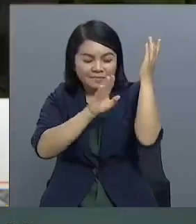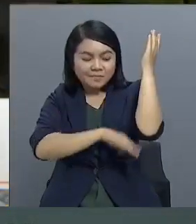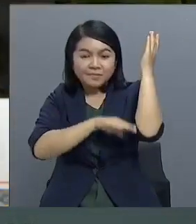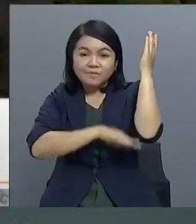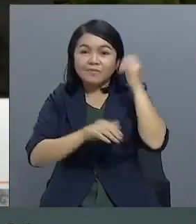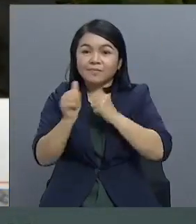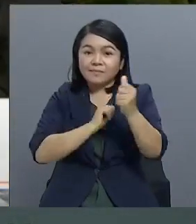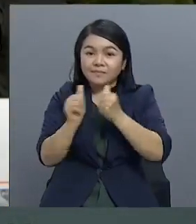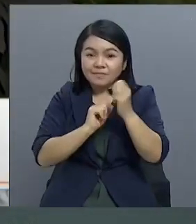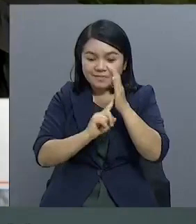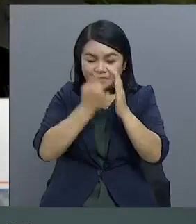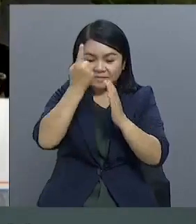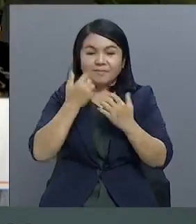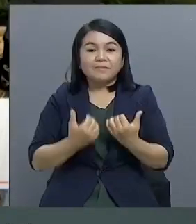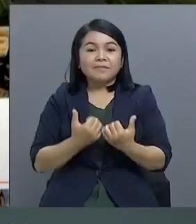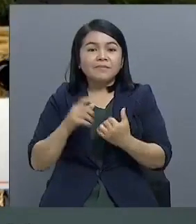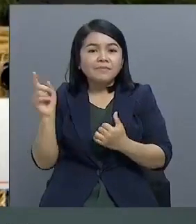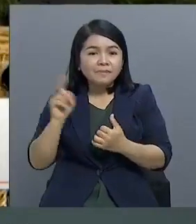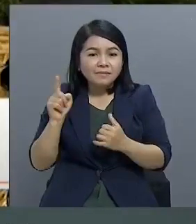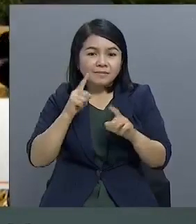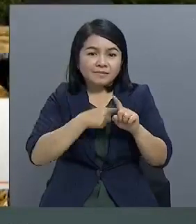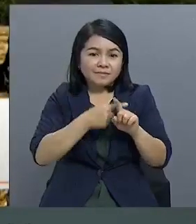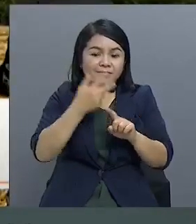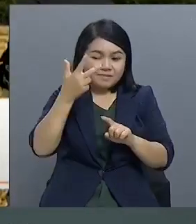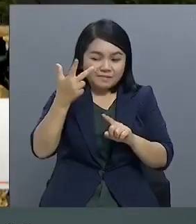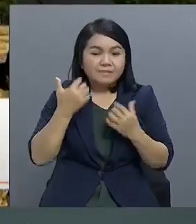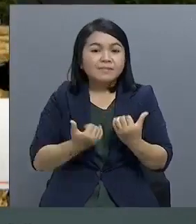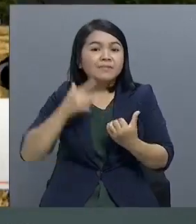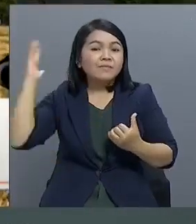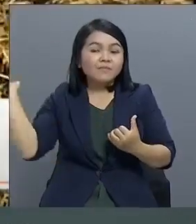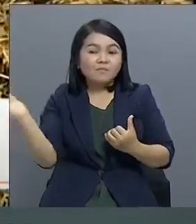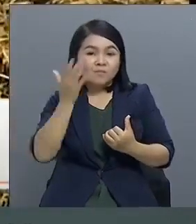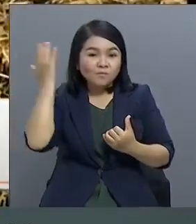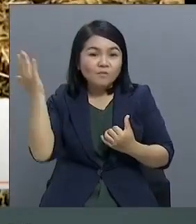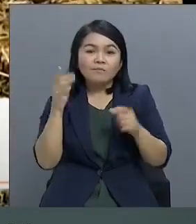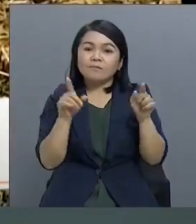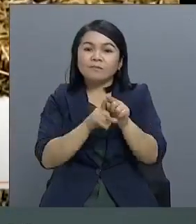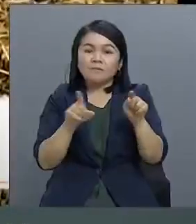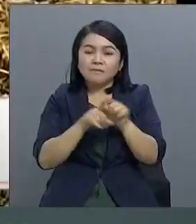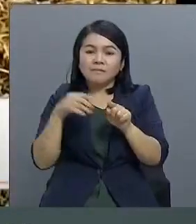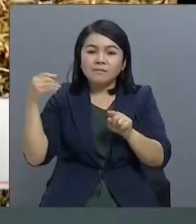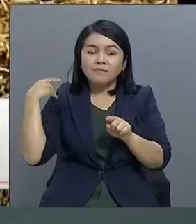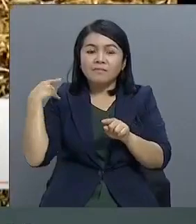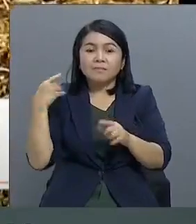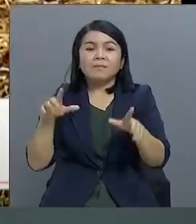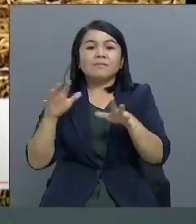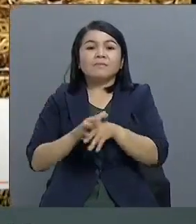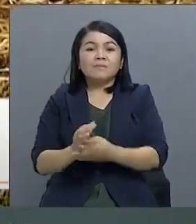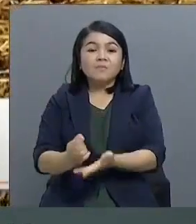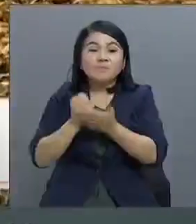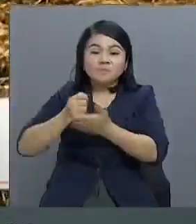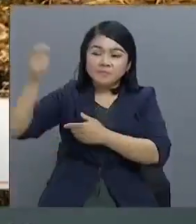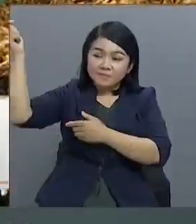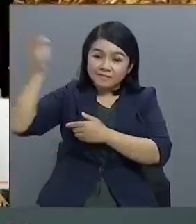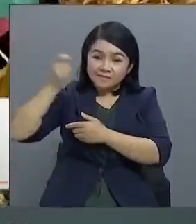แข่งขันปีนี้เป็นปีแรกครับเนื่องจากช่วงเดือนมีนาคมเนี่ยก็จะมีลมมรสุมตะวันออกเฉียงเหนือเขาเรียกว่าลมว่าวเนี่ยกำลังพัดผ่านพื้น